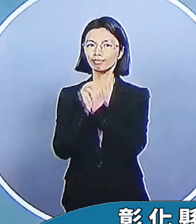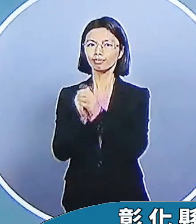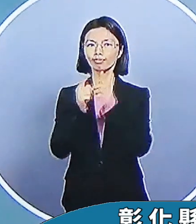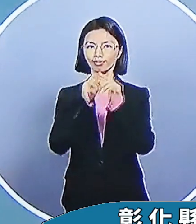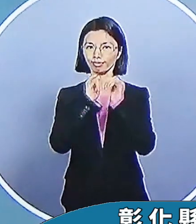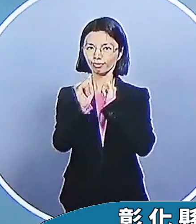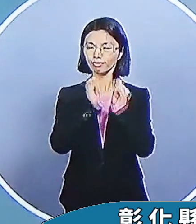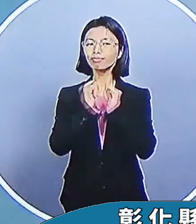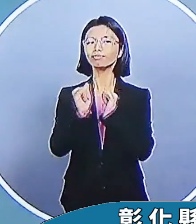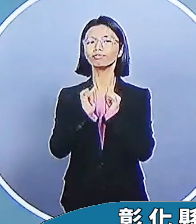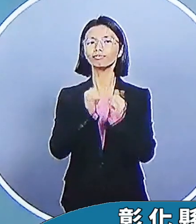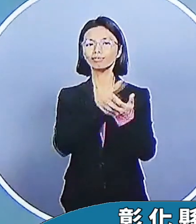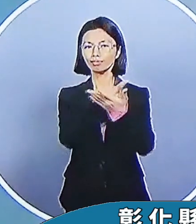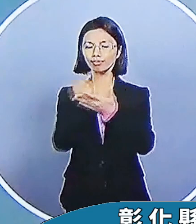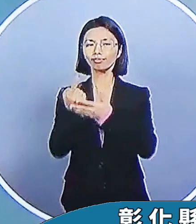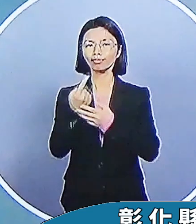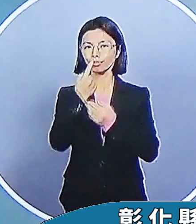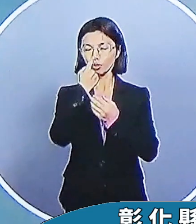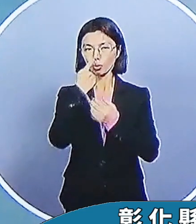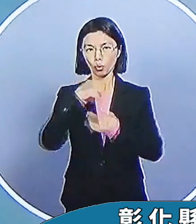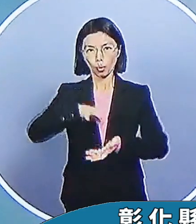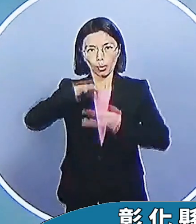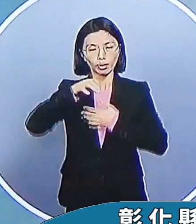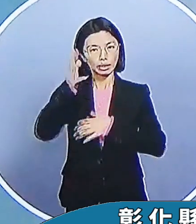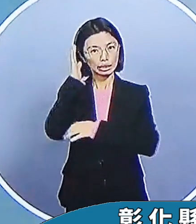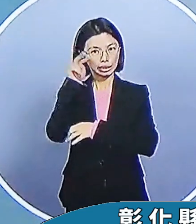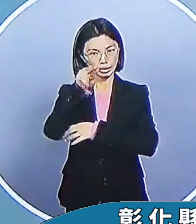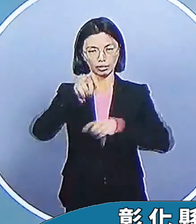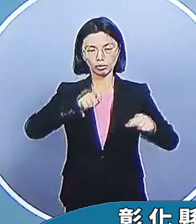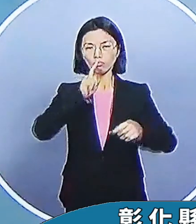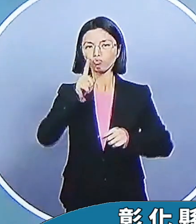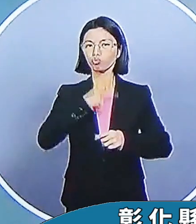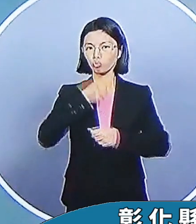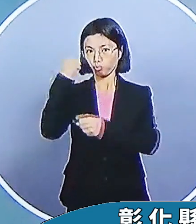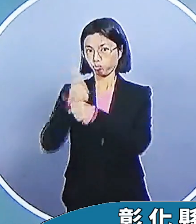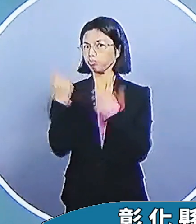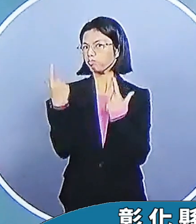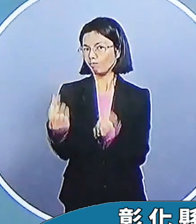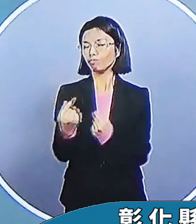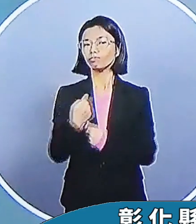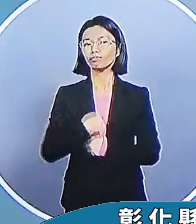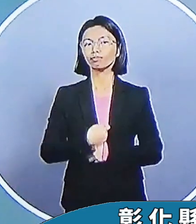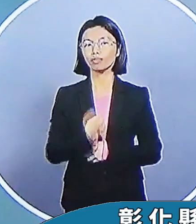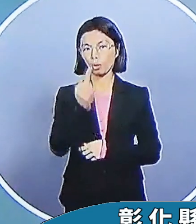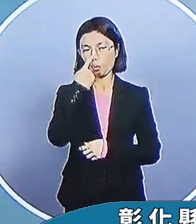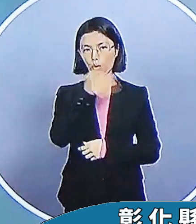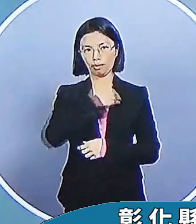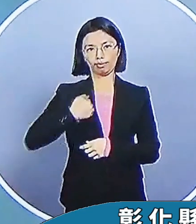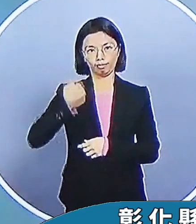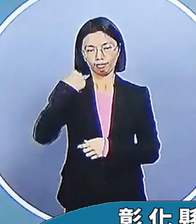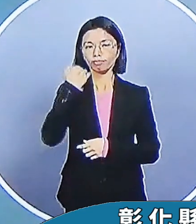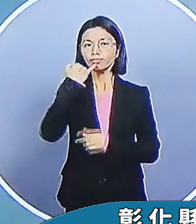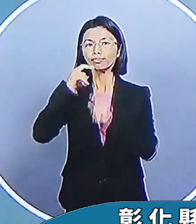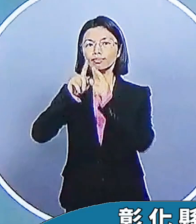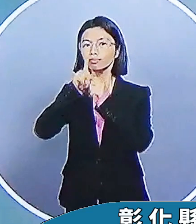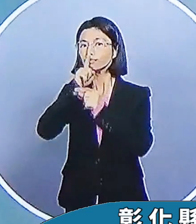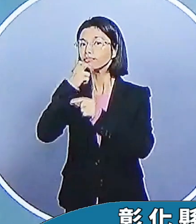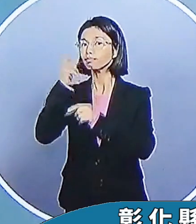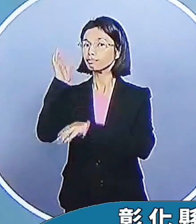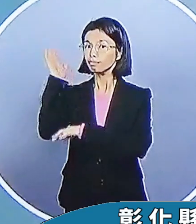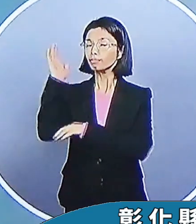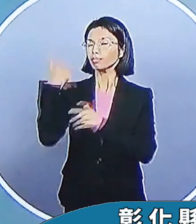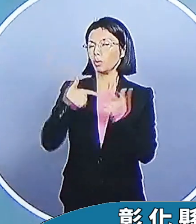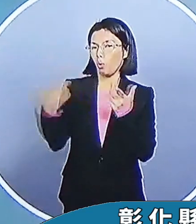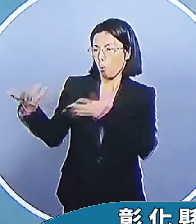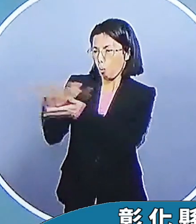亲时代，秀峰讲的政见拢是爱讲会到做会到，而且秀峰有能力和中央这边是